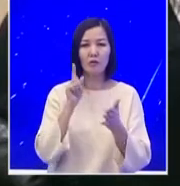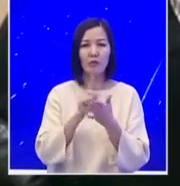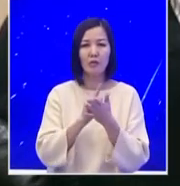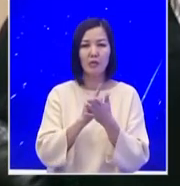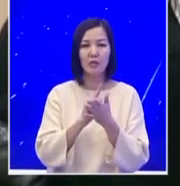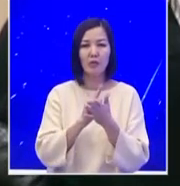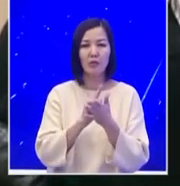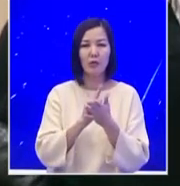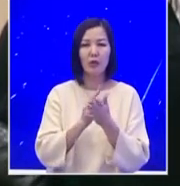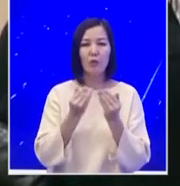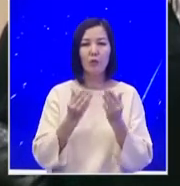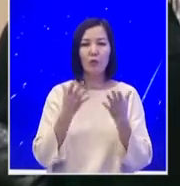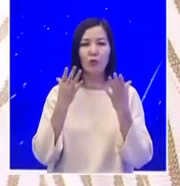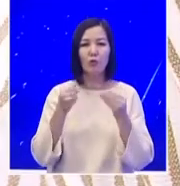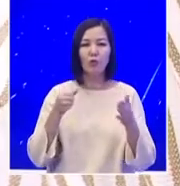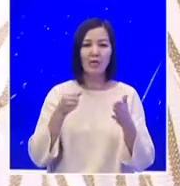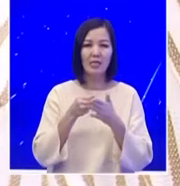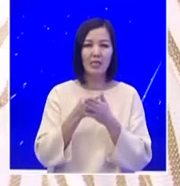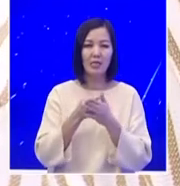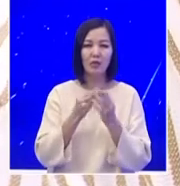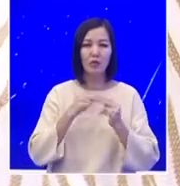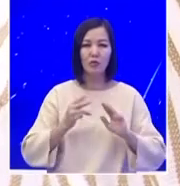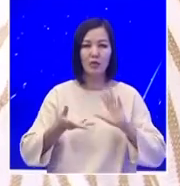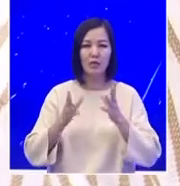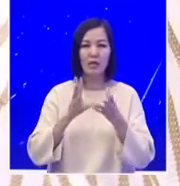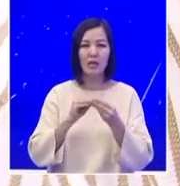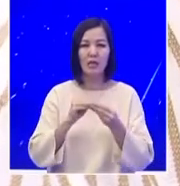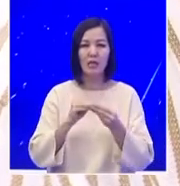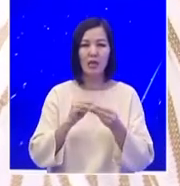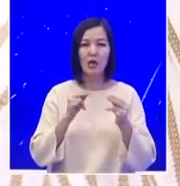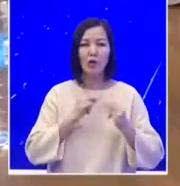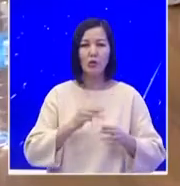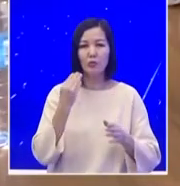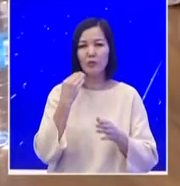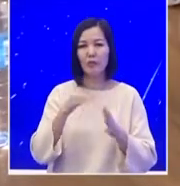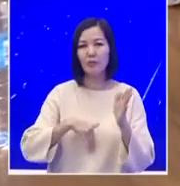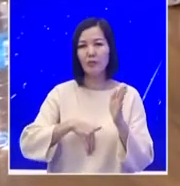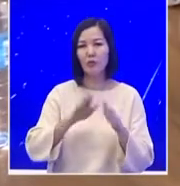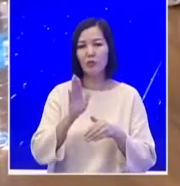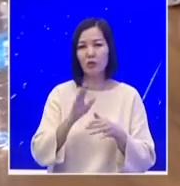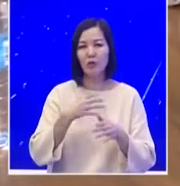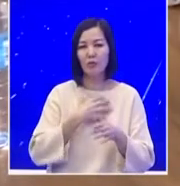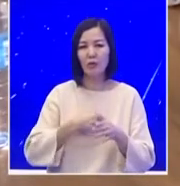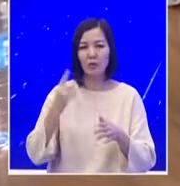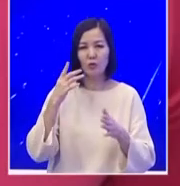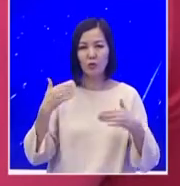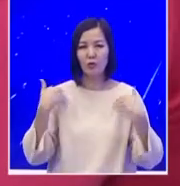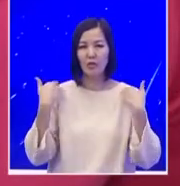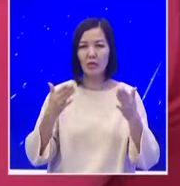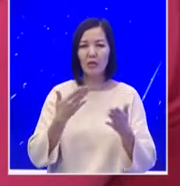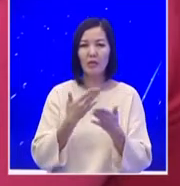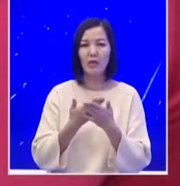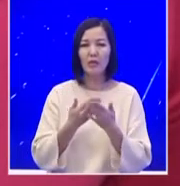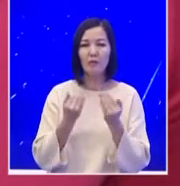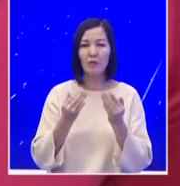міндеттеріне тоқталып, осы уақытқа дейінгі нәтижелерін саралады. Сонымен қатар жұмыс сапасын жақсарту бойынша маңызды ұсыныстарын айтты.